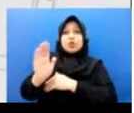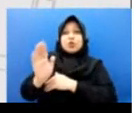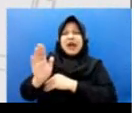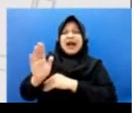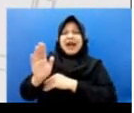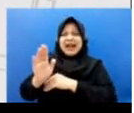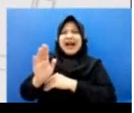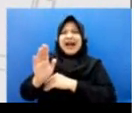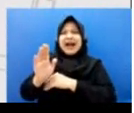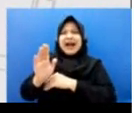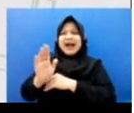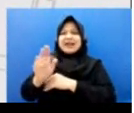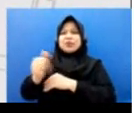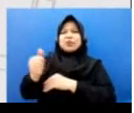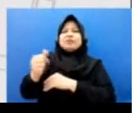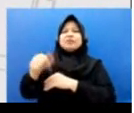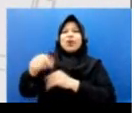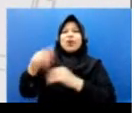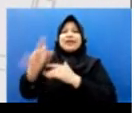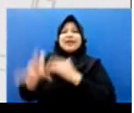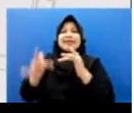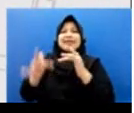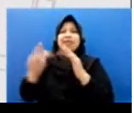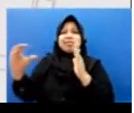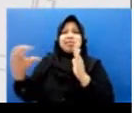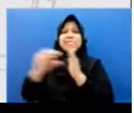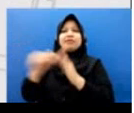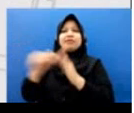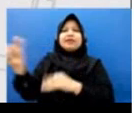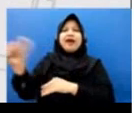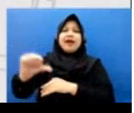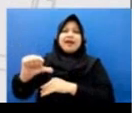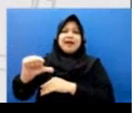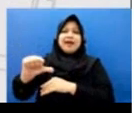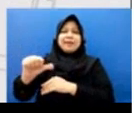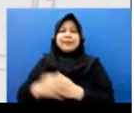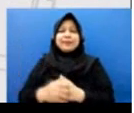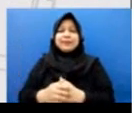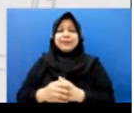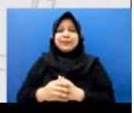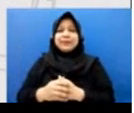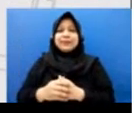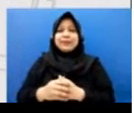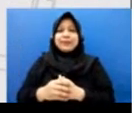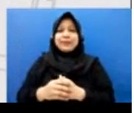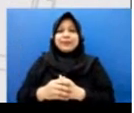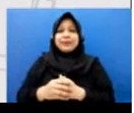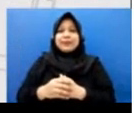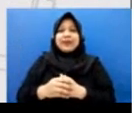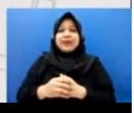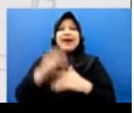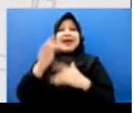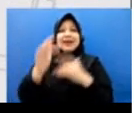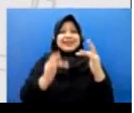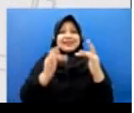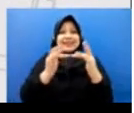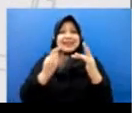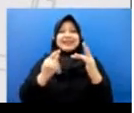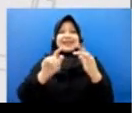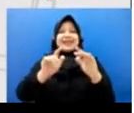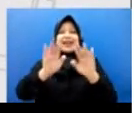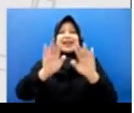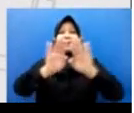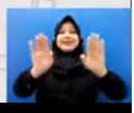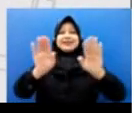kebermunculannya di internet. Dan mengingat internet itu adalah media komunikasi dua arah, ketika kita